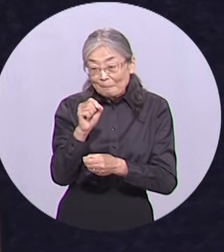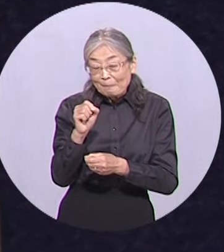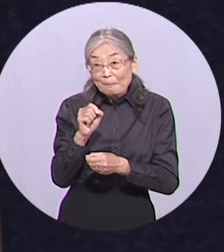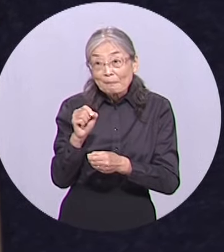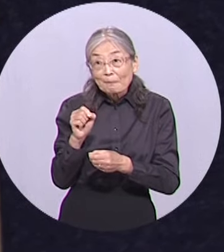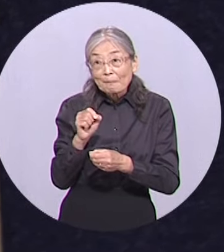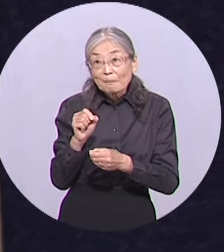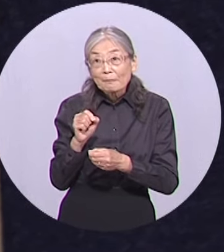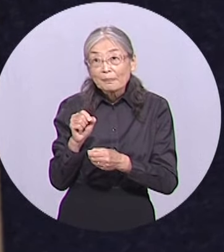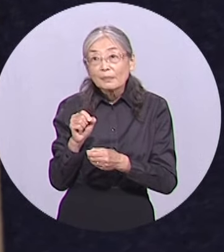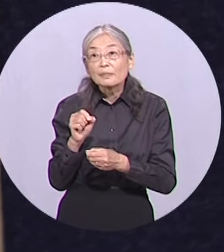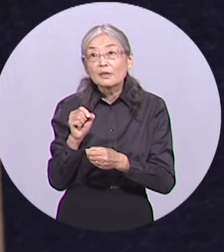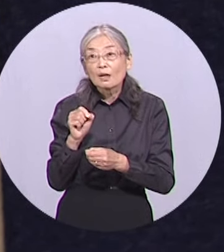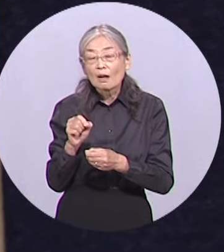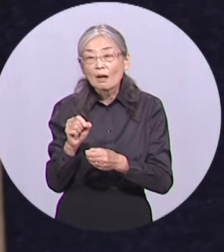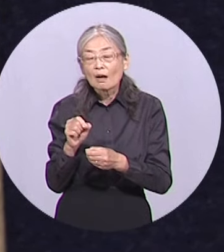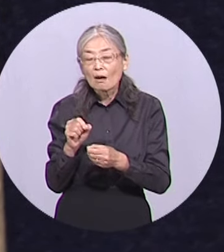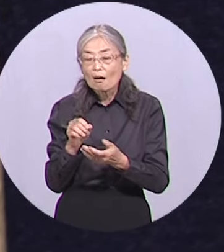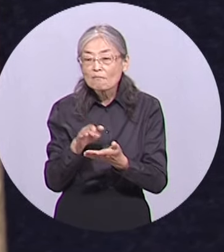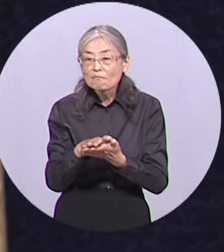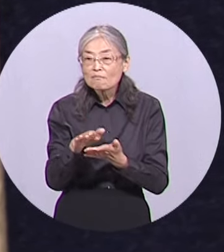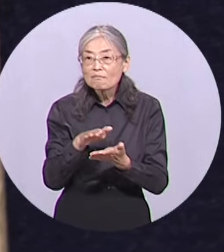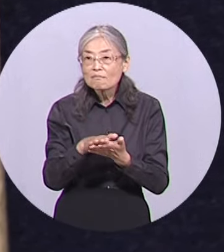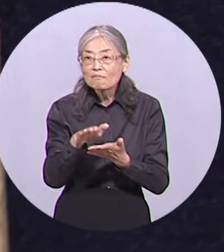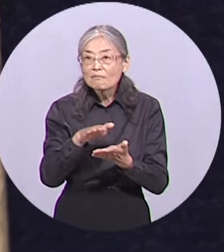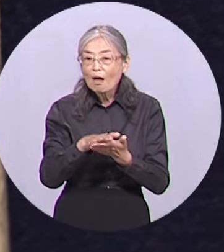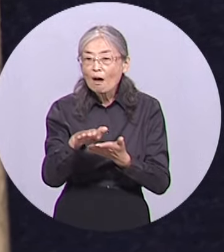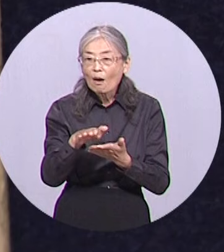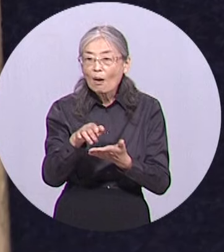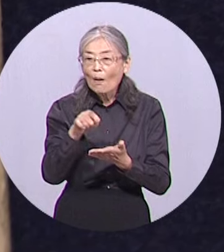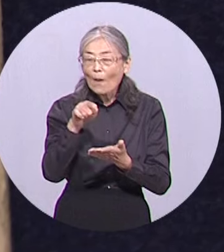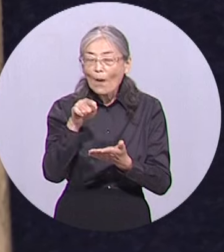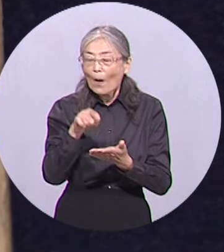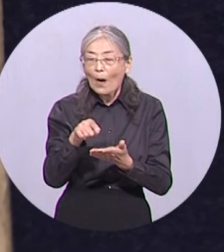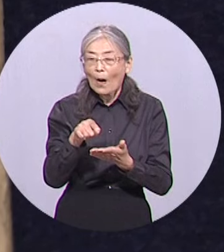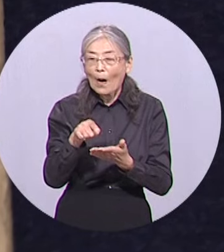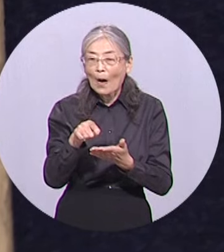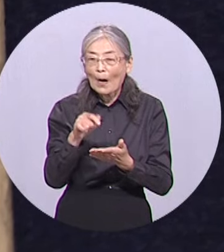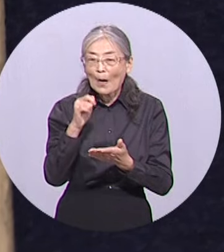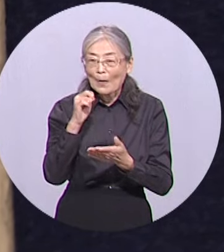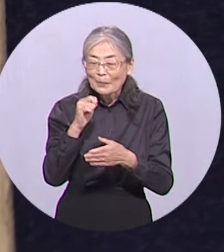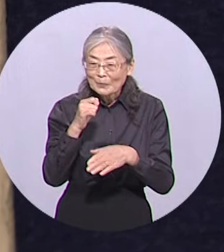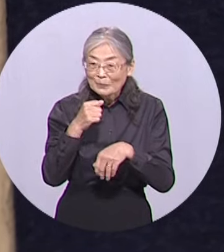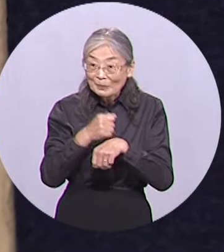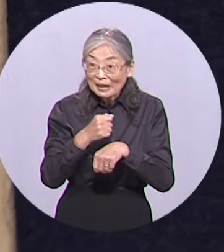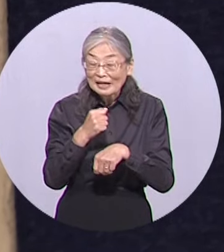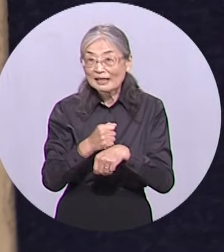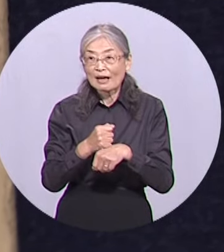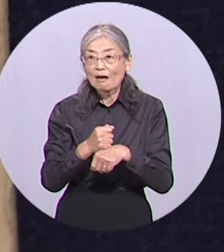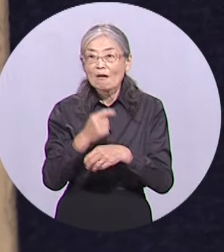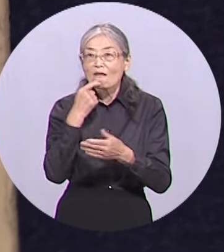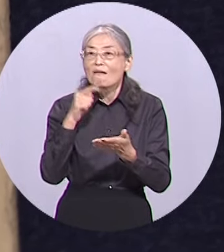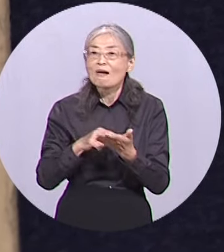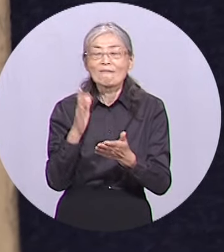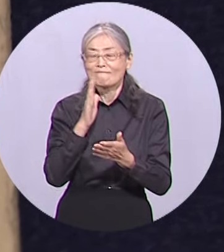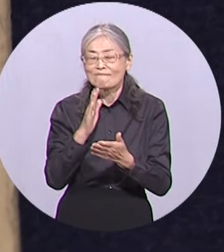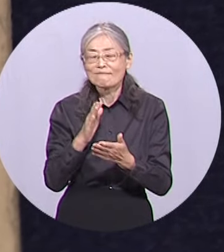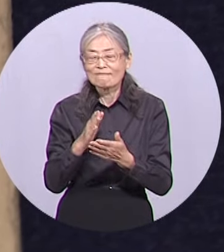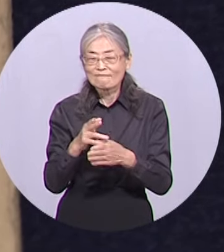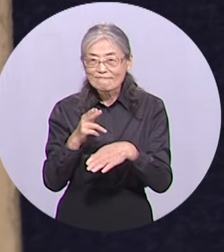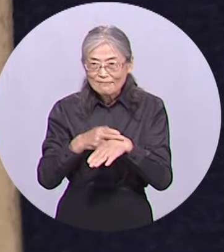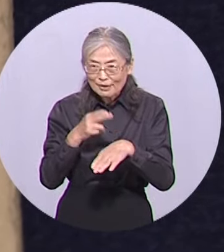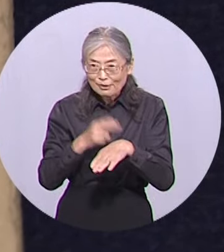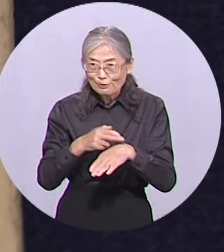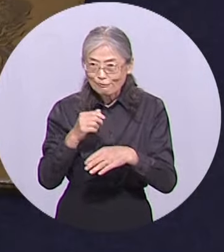様を描いてそれを刷っていくということ自体も簡単には偽造できないようにするための工夫だったとされ